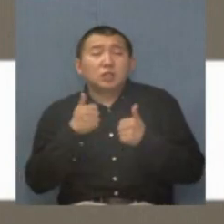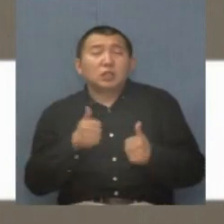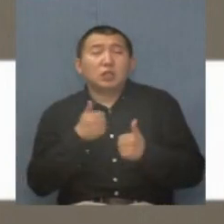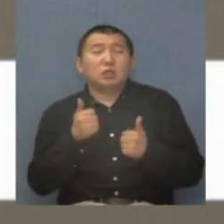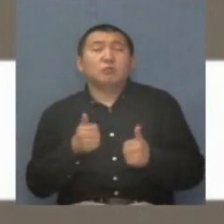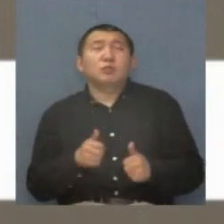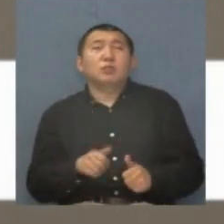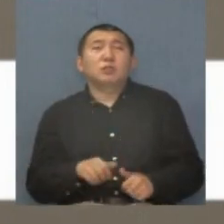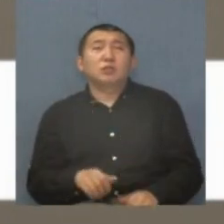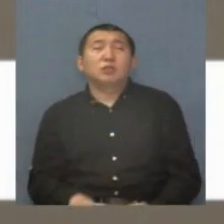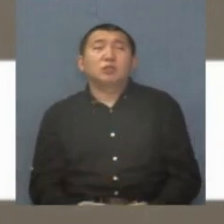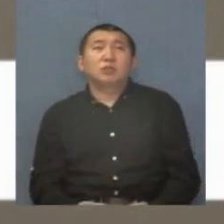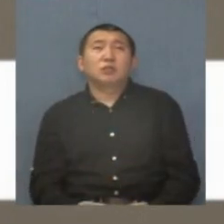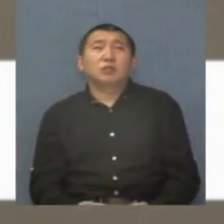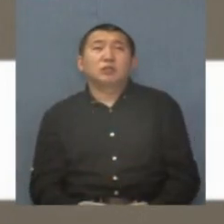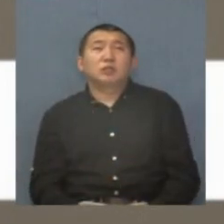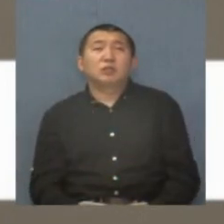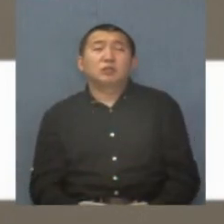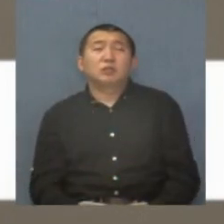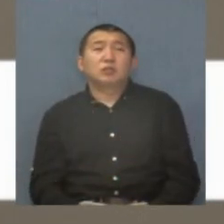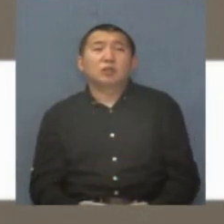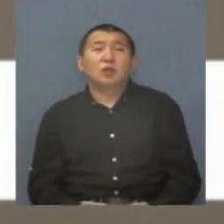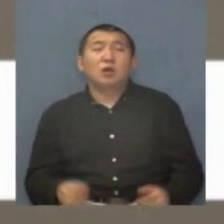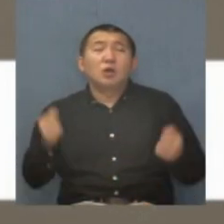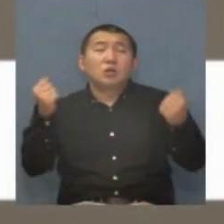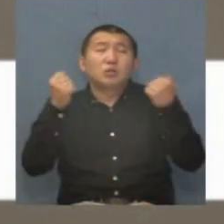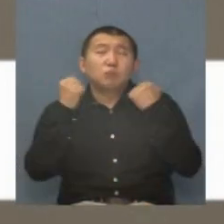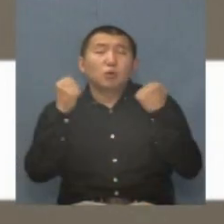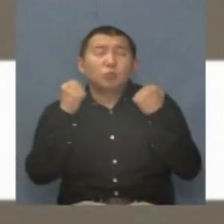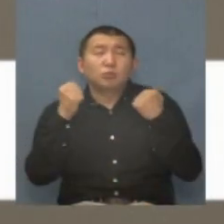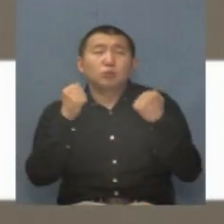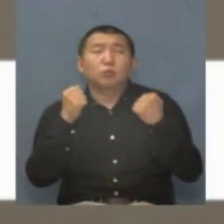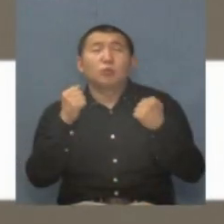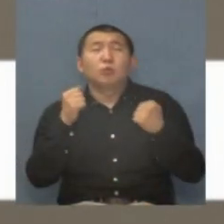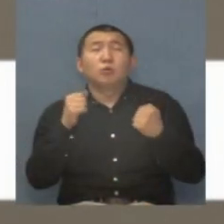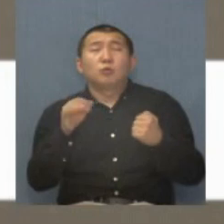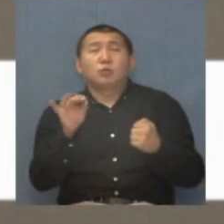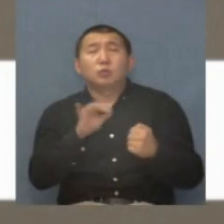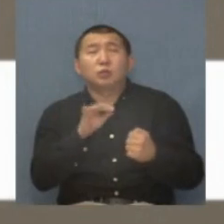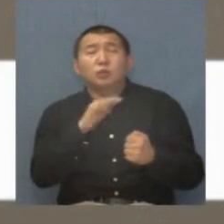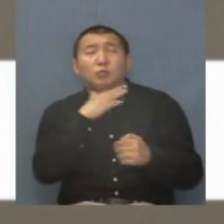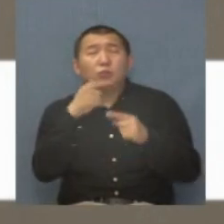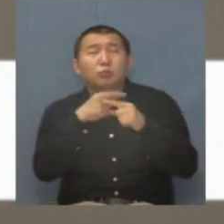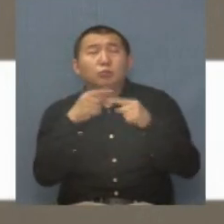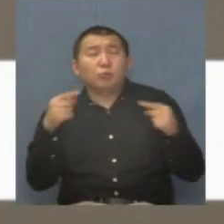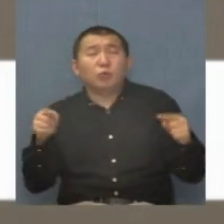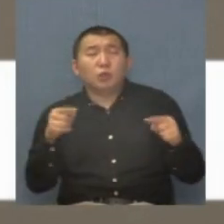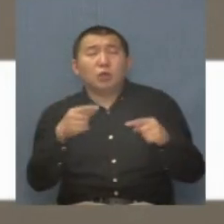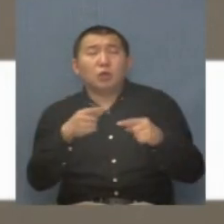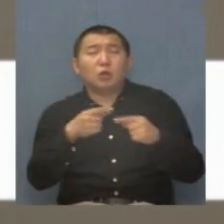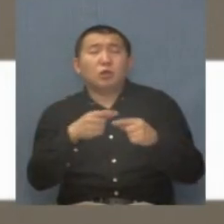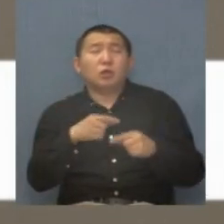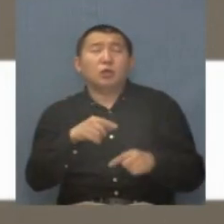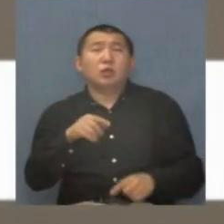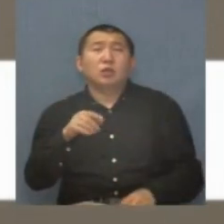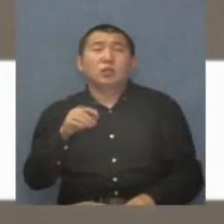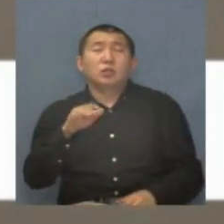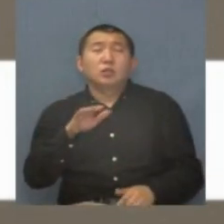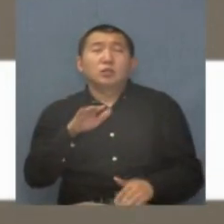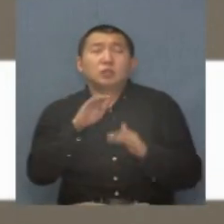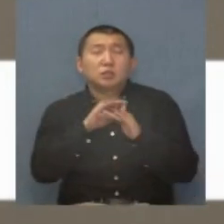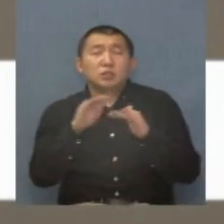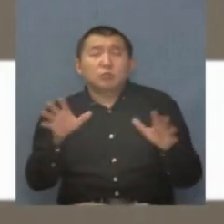балаларды спортқа тартып, сондай көп кружоктар бар мектептерде, соның барлығымен айналысамыз, сол балалармен жұмыс